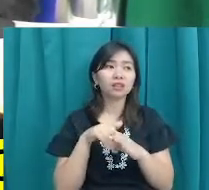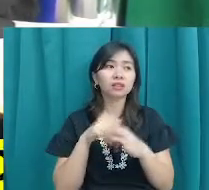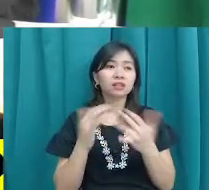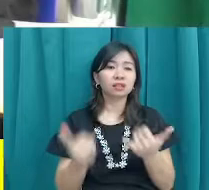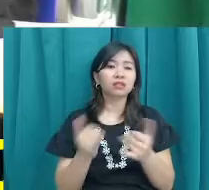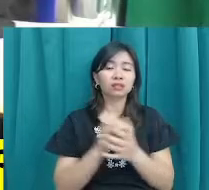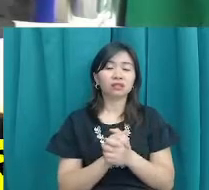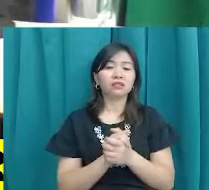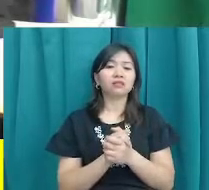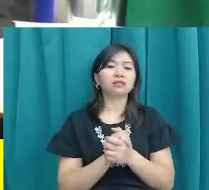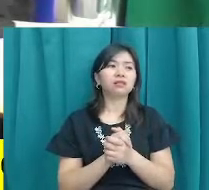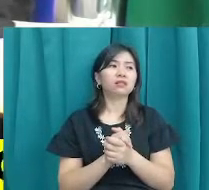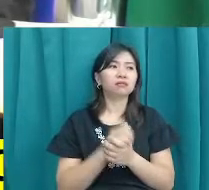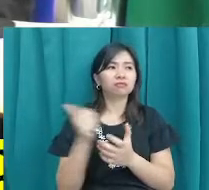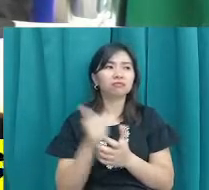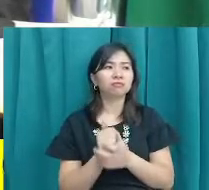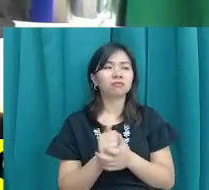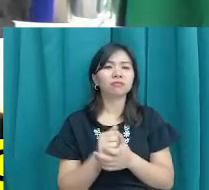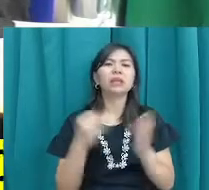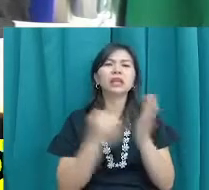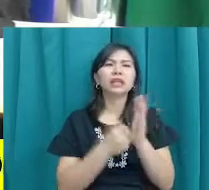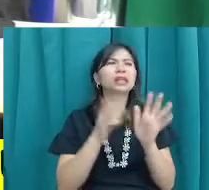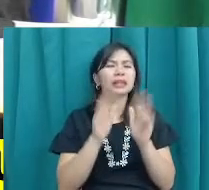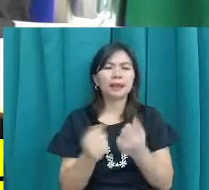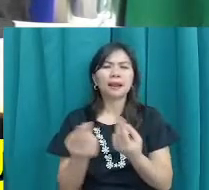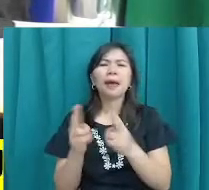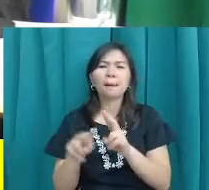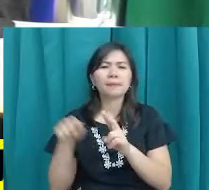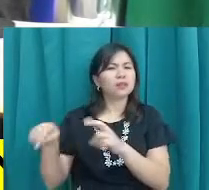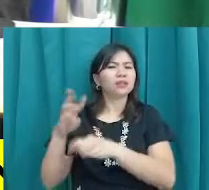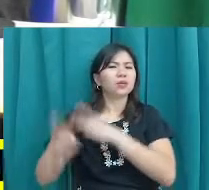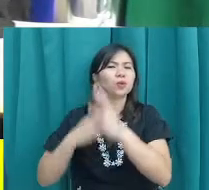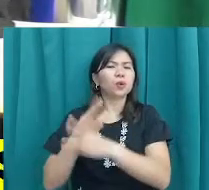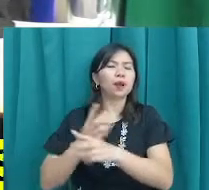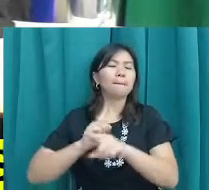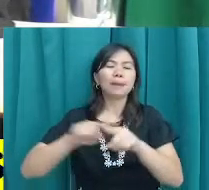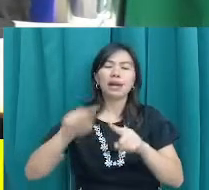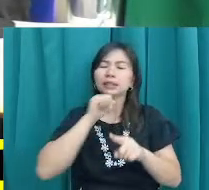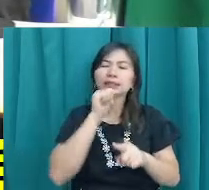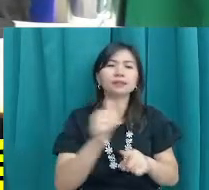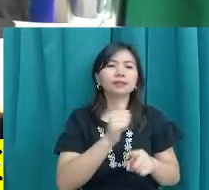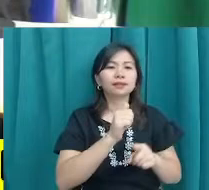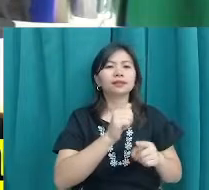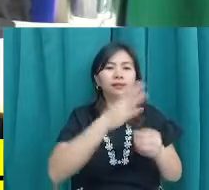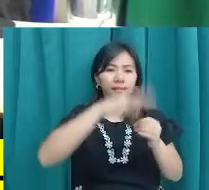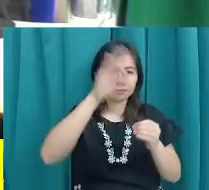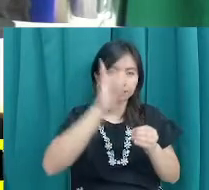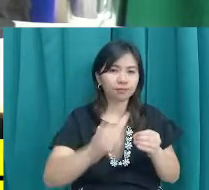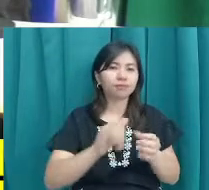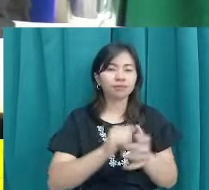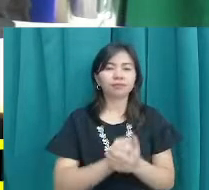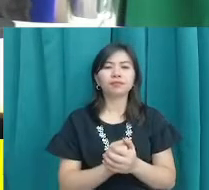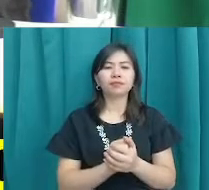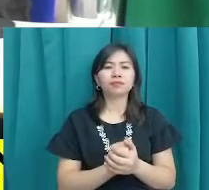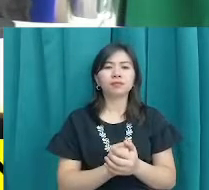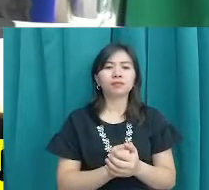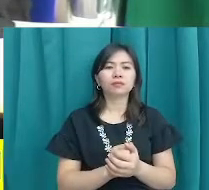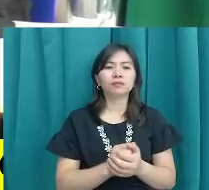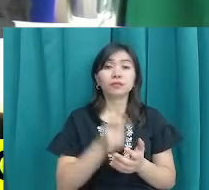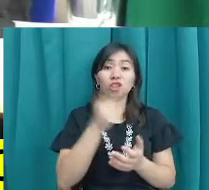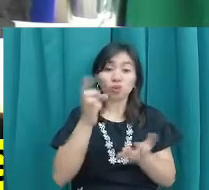dito lang pwede sa mundo yun. Pero sa spiritual. Pero sa spiritual, hindi po pwede. Sayang yung pinag-aralan mo.